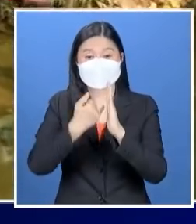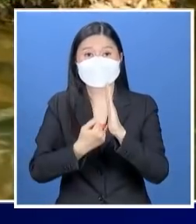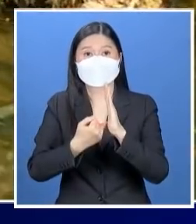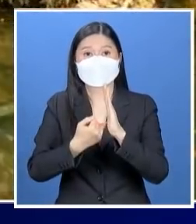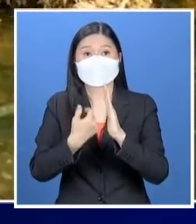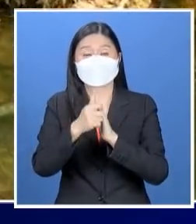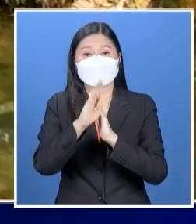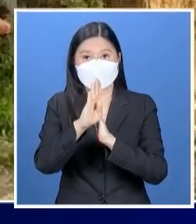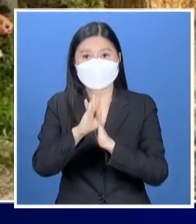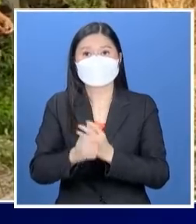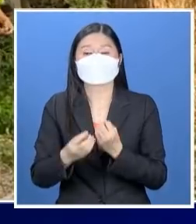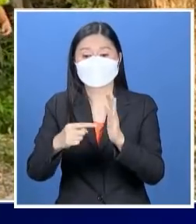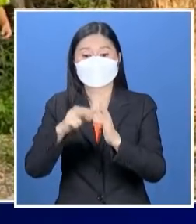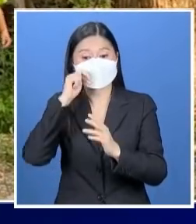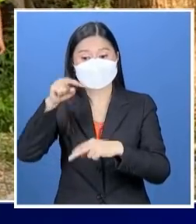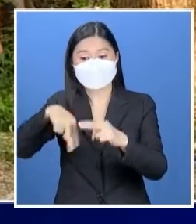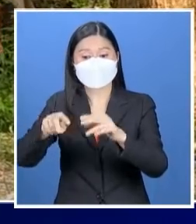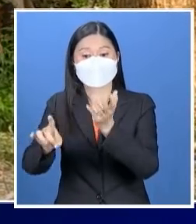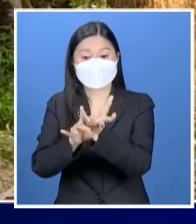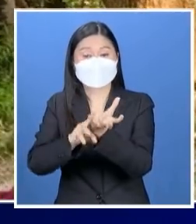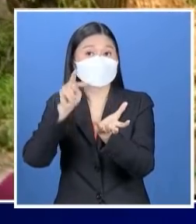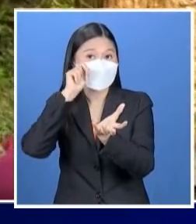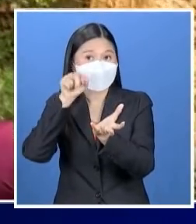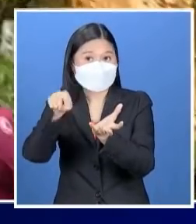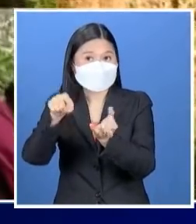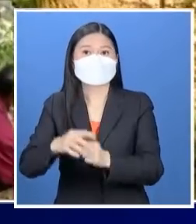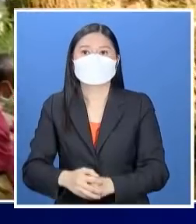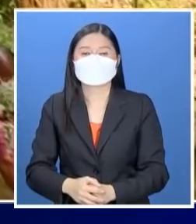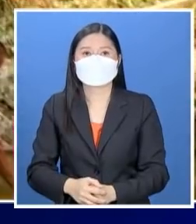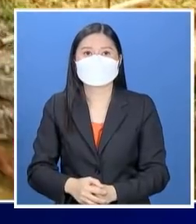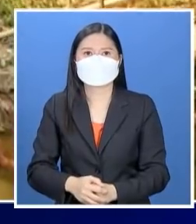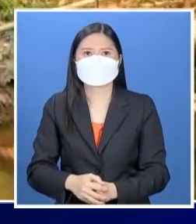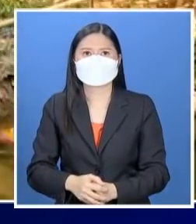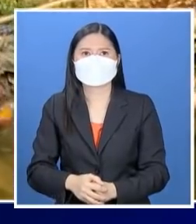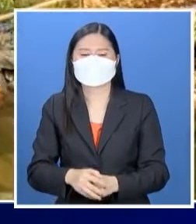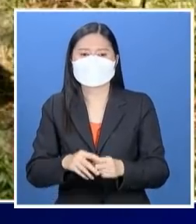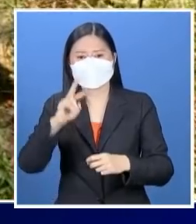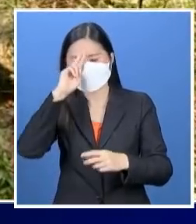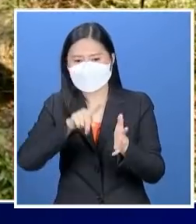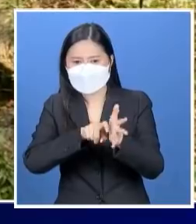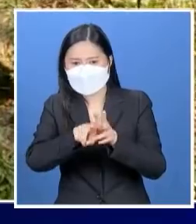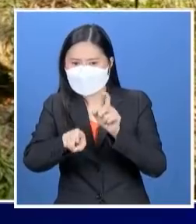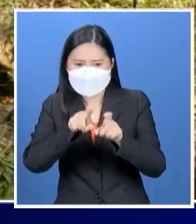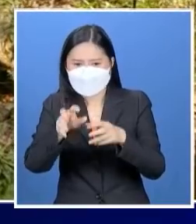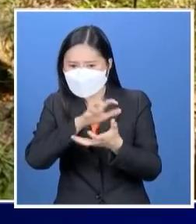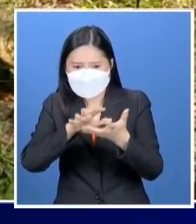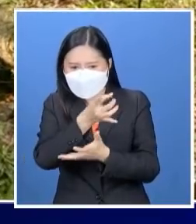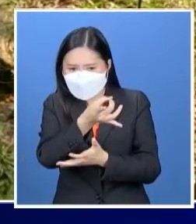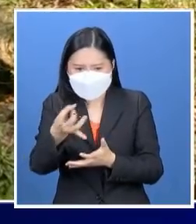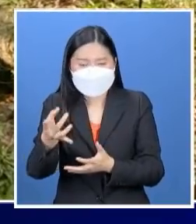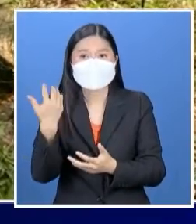ราชธานีเพื่อส่งตัวอย่างน้ำไปตรวจคุณภาพน้ำว่ามีแบคทีเรียหรือไม่มีเชื้อโรคมีสารปนเปื้อนอะไร